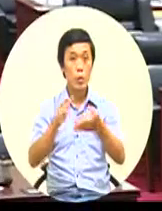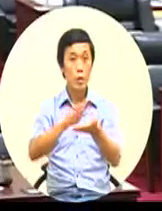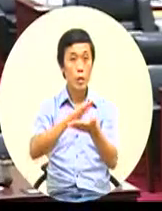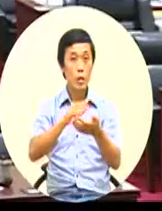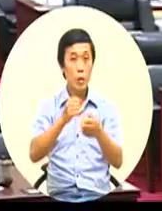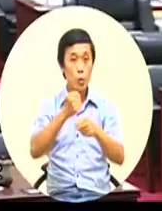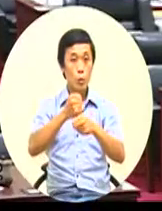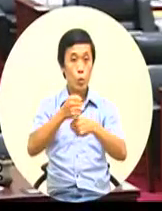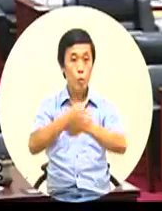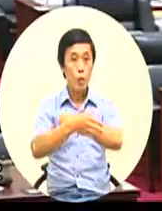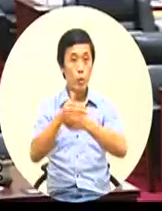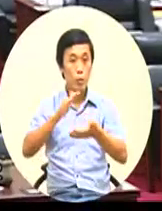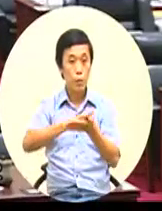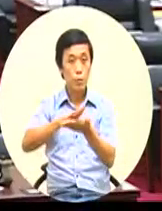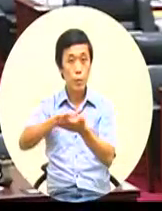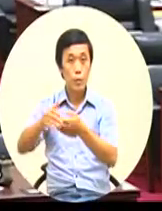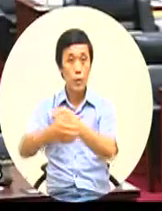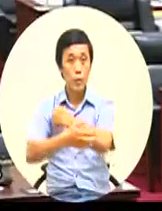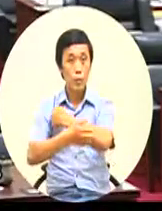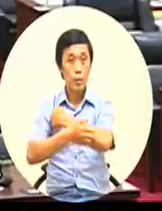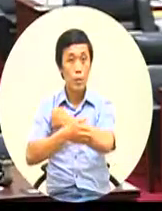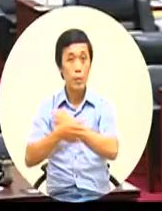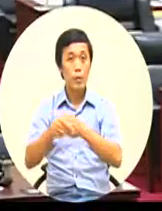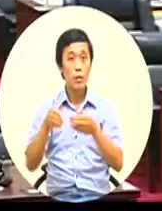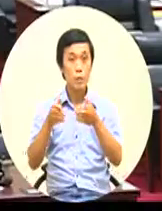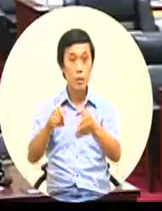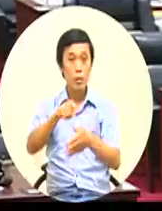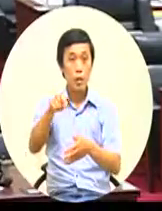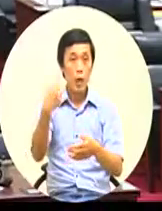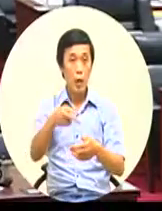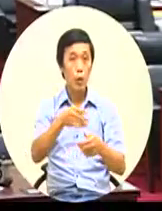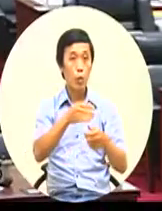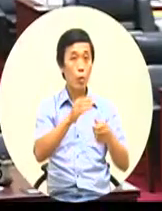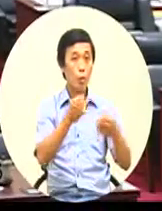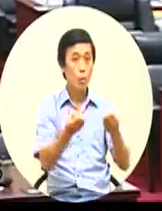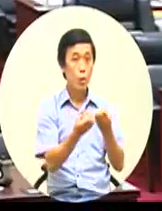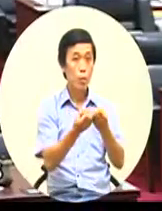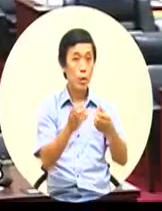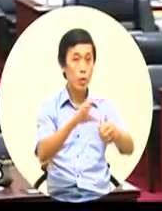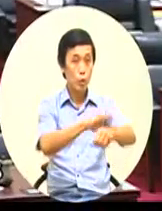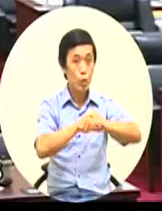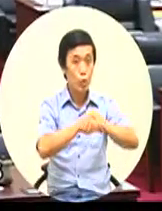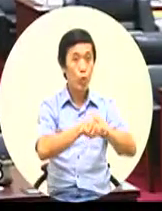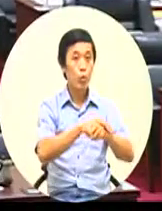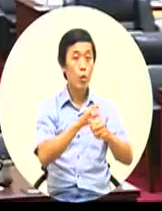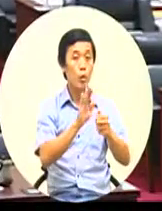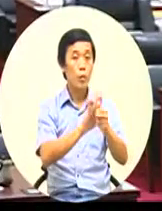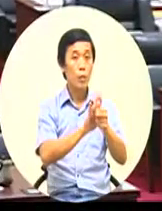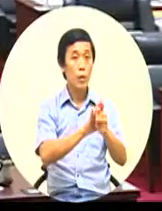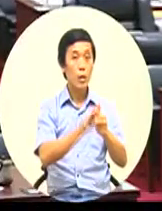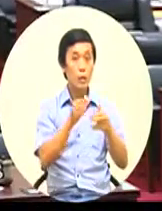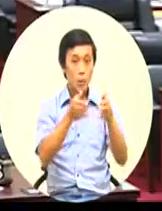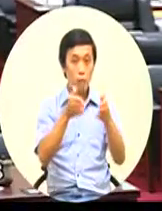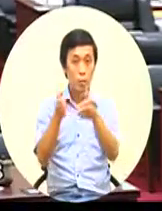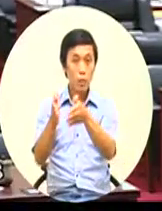员，佮包含着台电所有的救灾人员，讲一声感谢，恁辛苦啊！